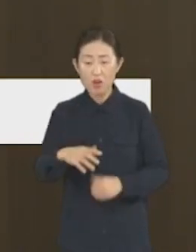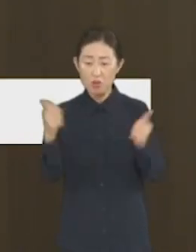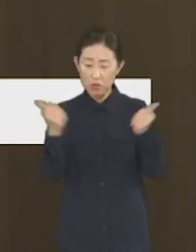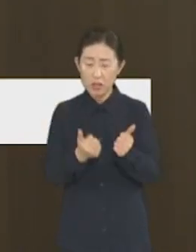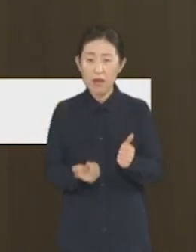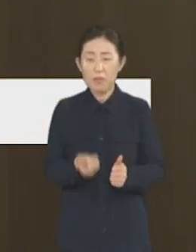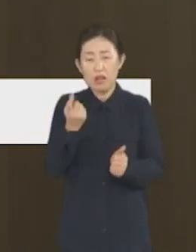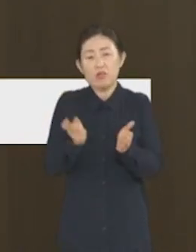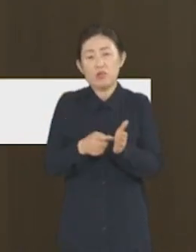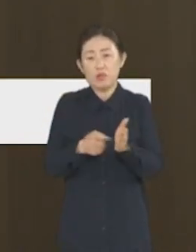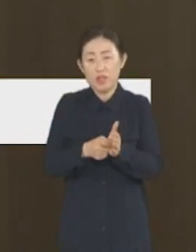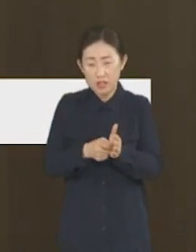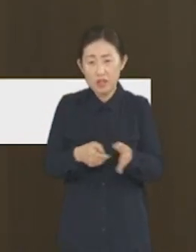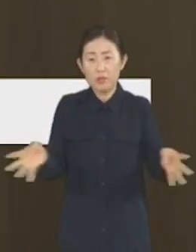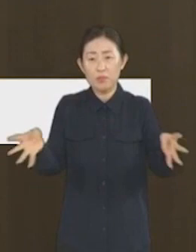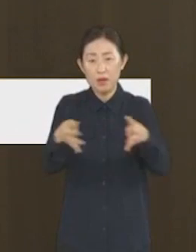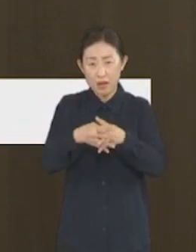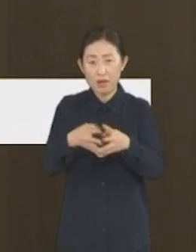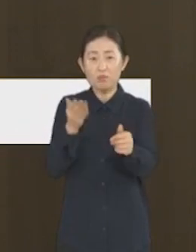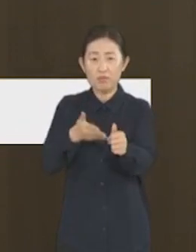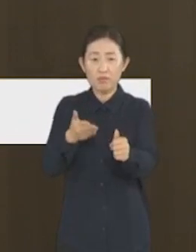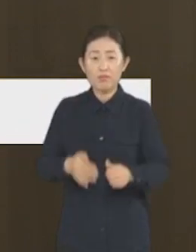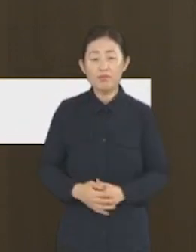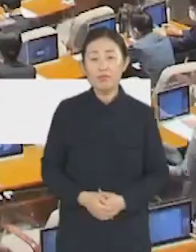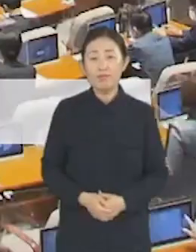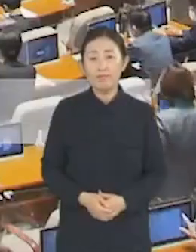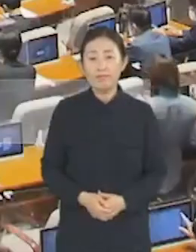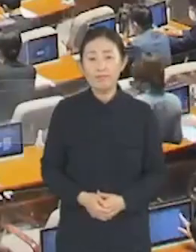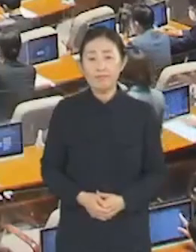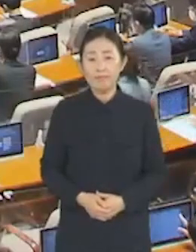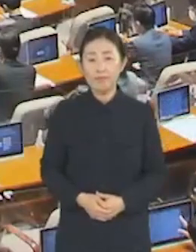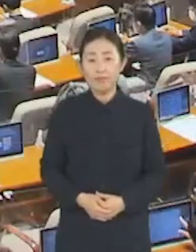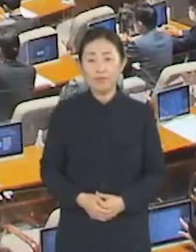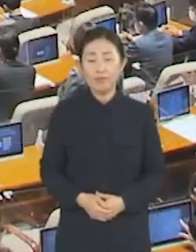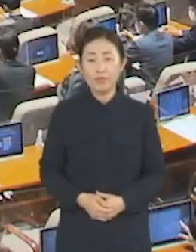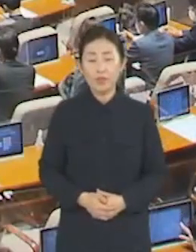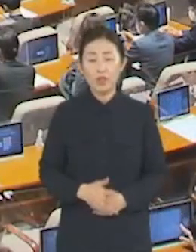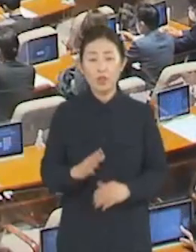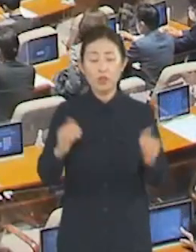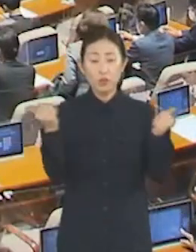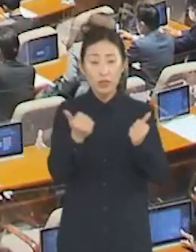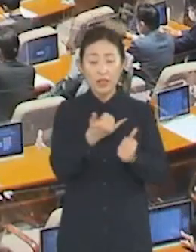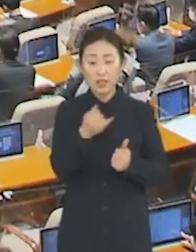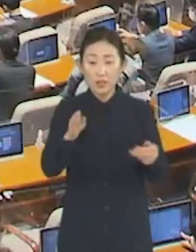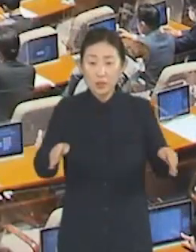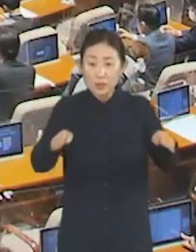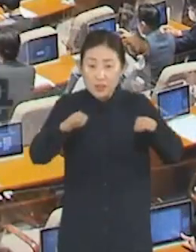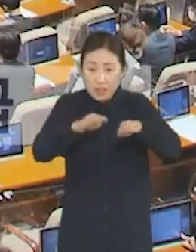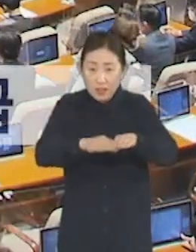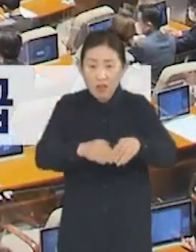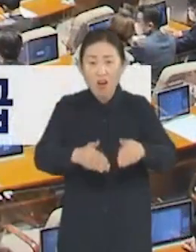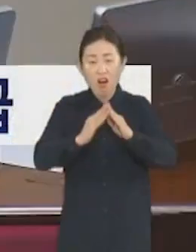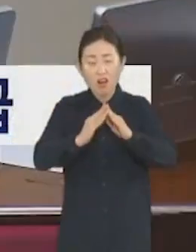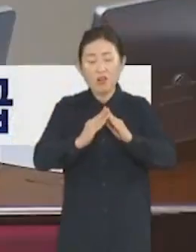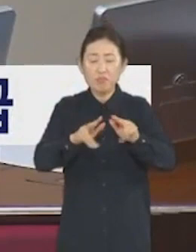국회에서 시급하게 처리해 주기를 부탁드립니다. 국회 세종의사당 건립도 발목이